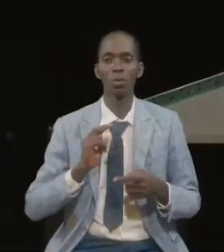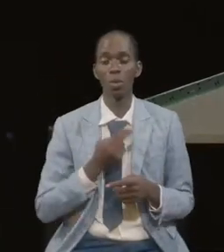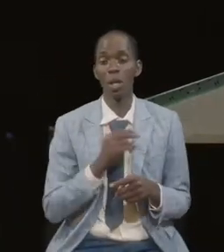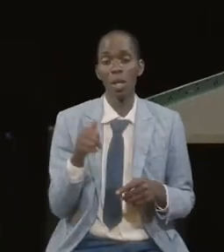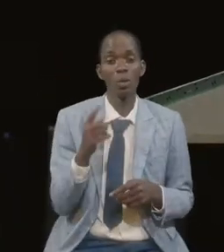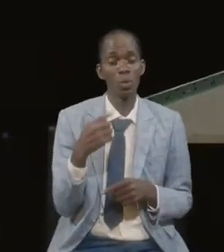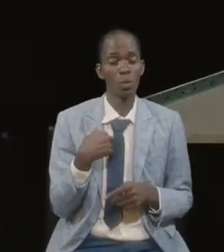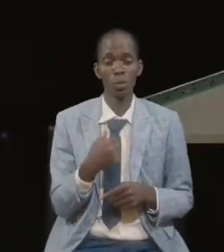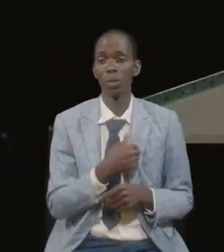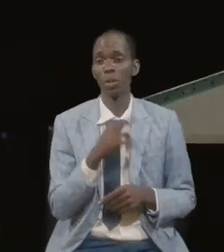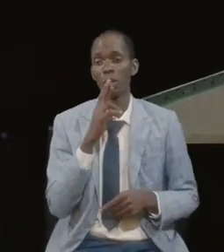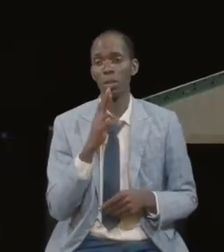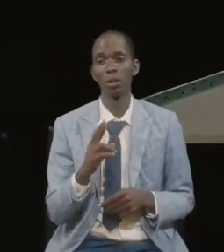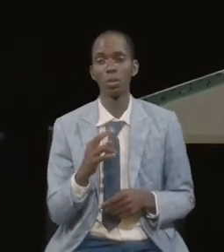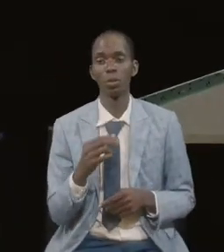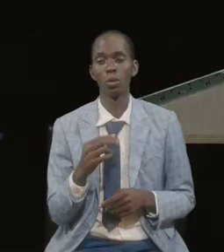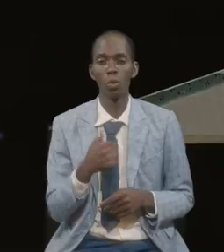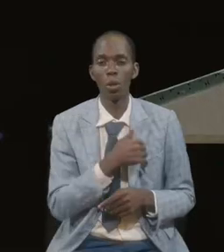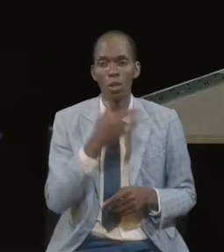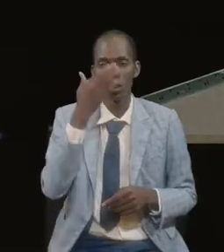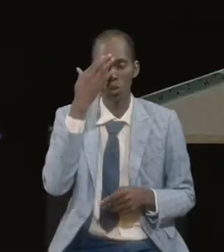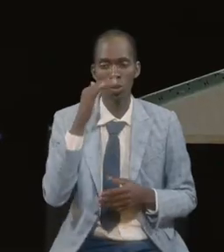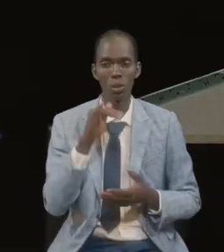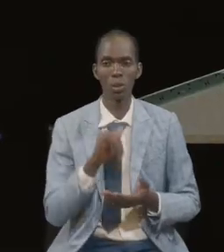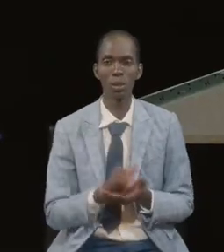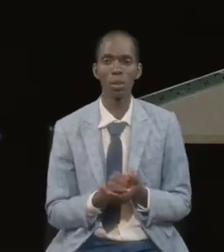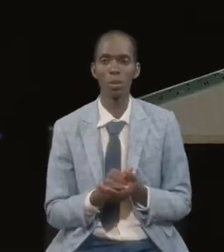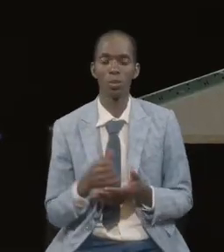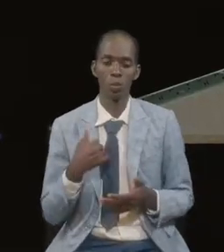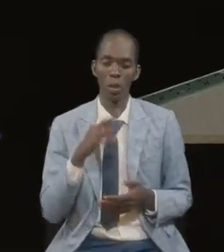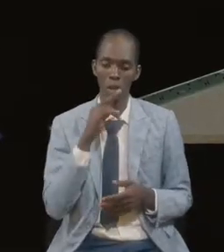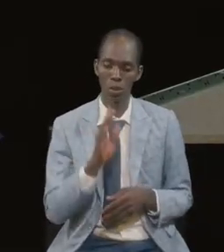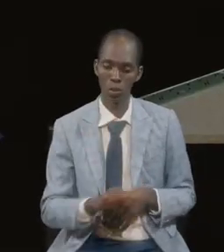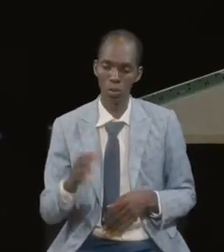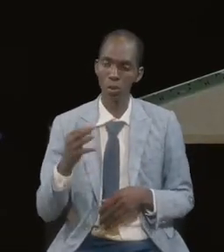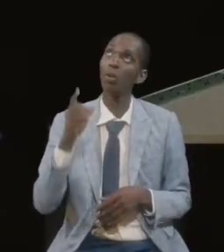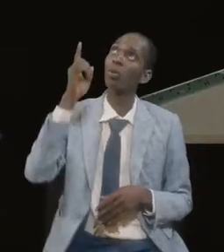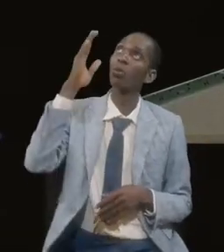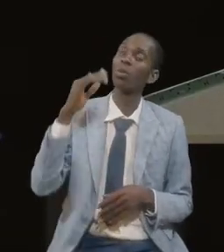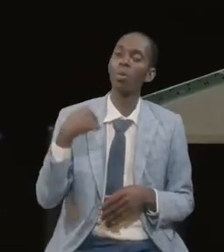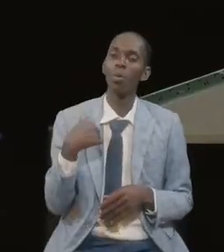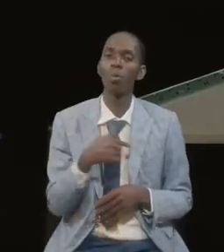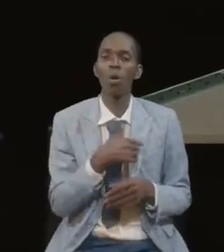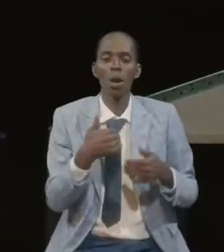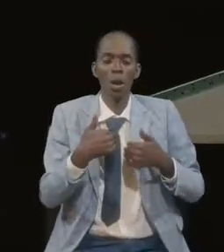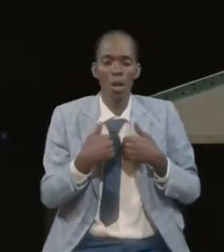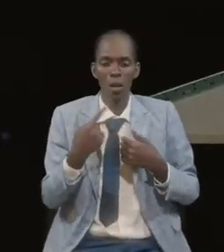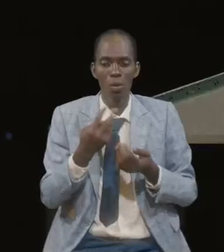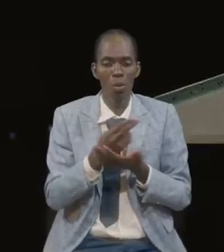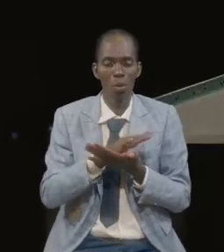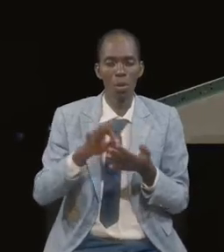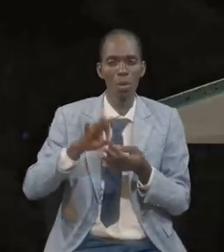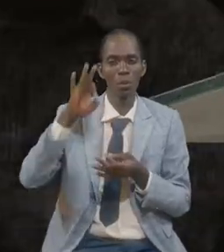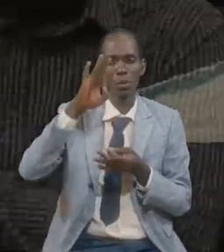que nous soyons, nous savons bien que nous sommes enfants de Dieu. Nous avons le Saint-Esprit qui nous